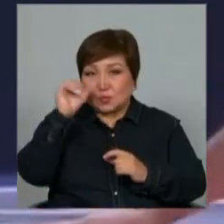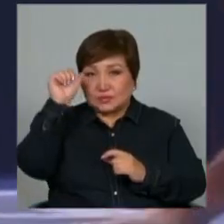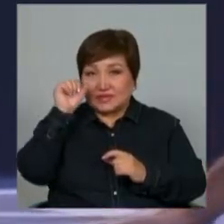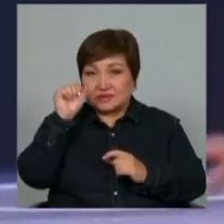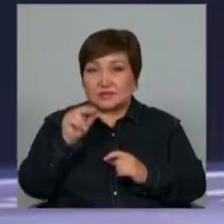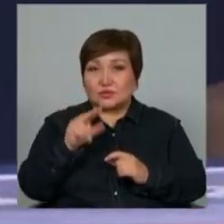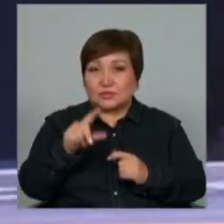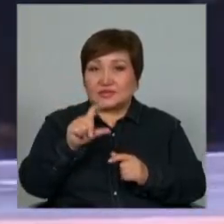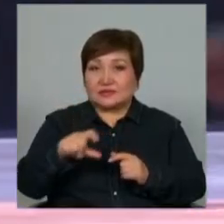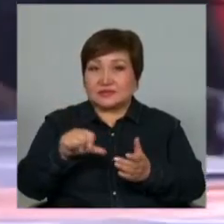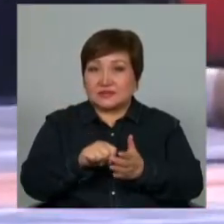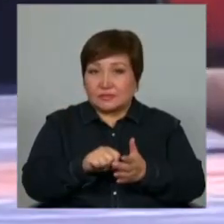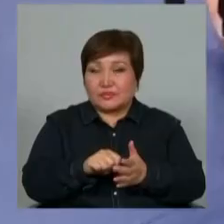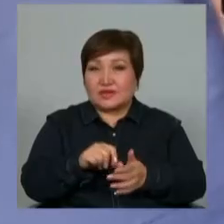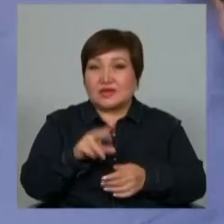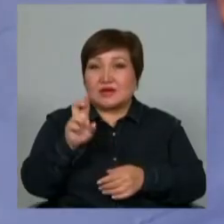таласады.